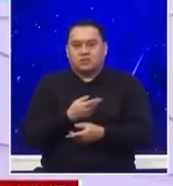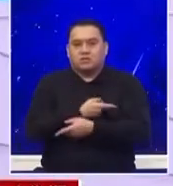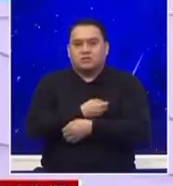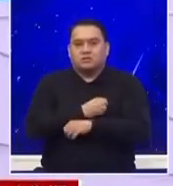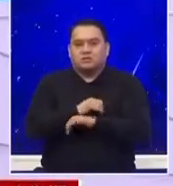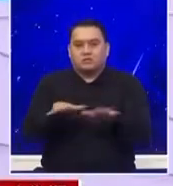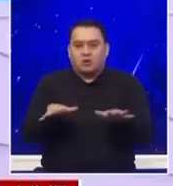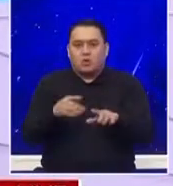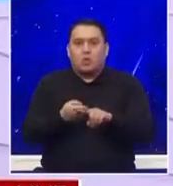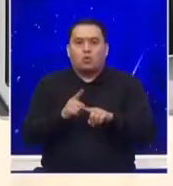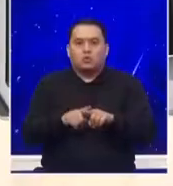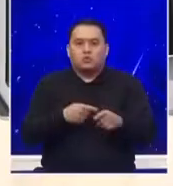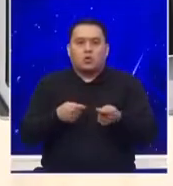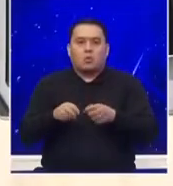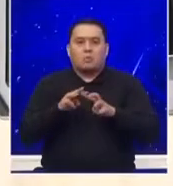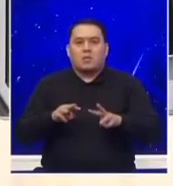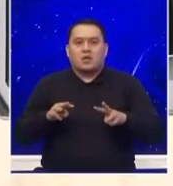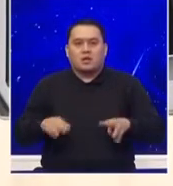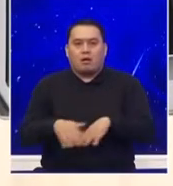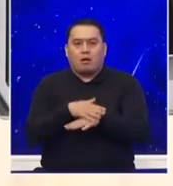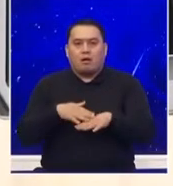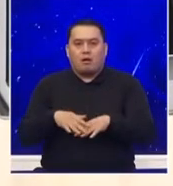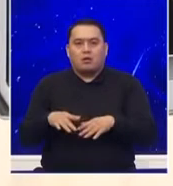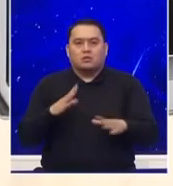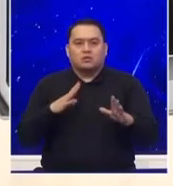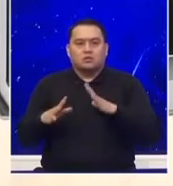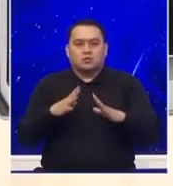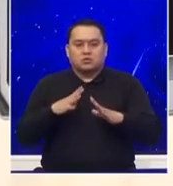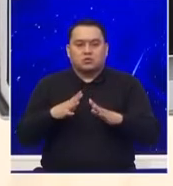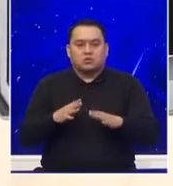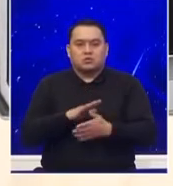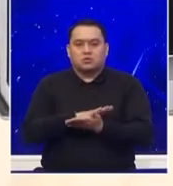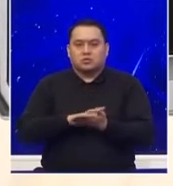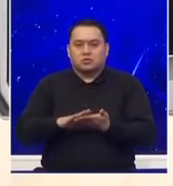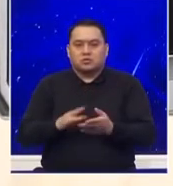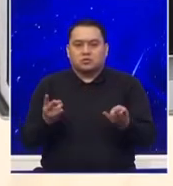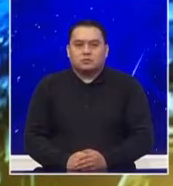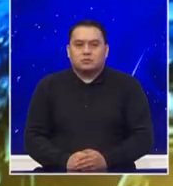кеткен. Осыған байланысты министрлік өкілдері халықты босқа даурықпауға шақырады.